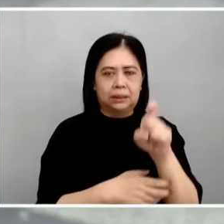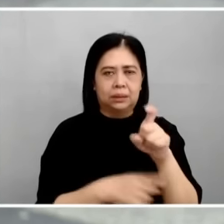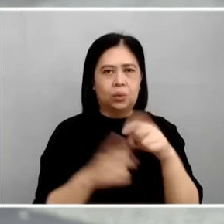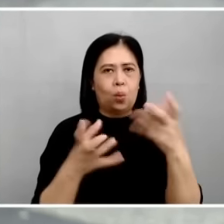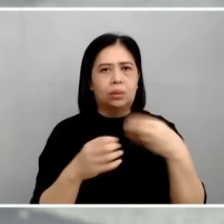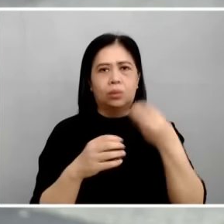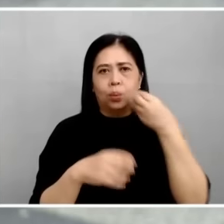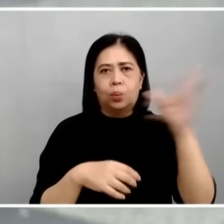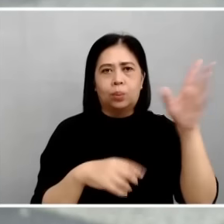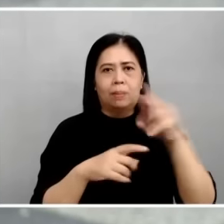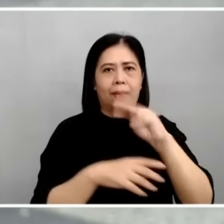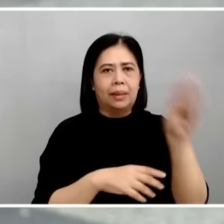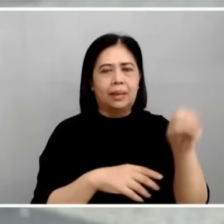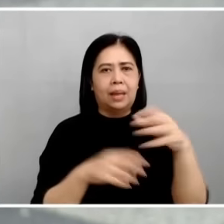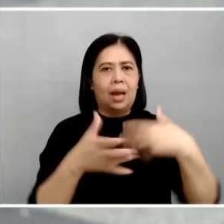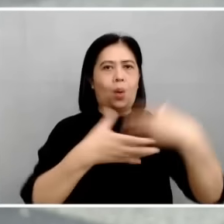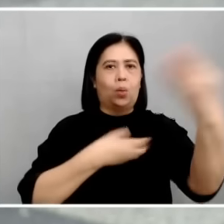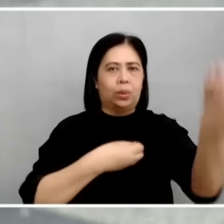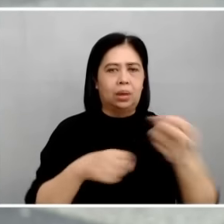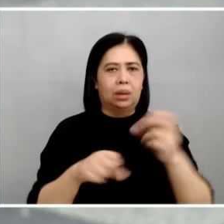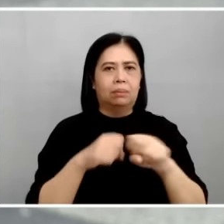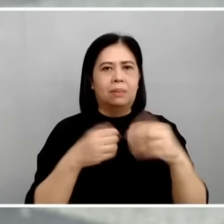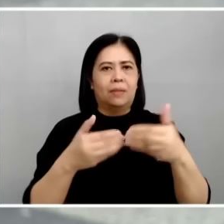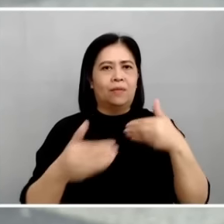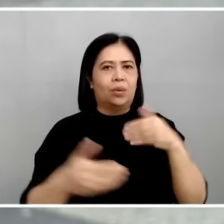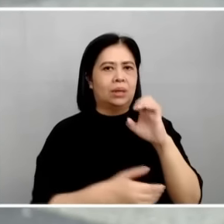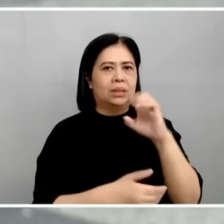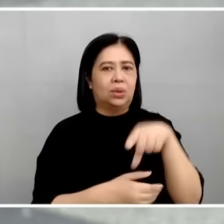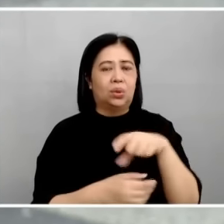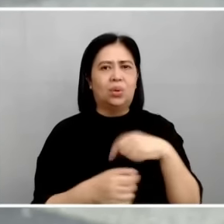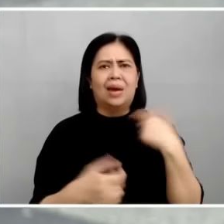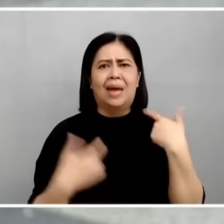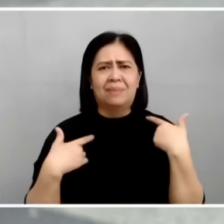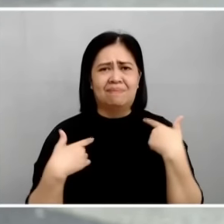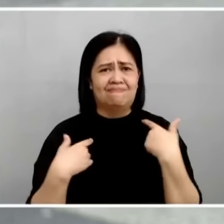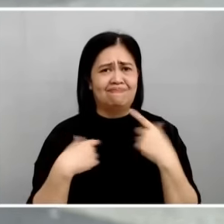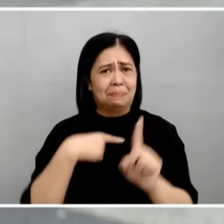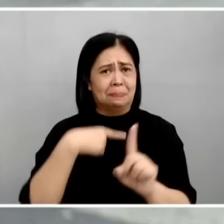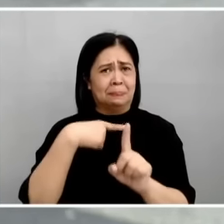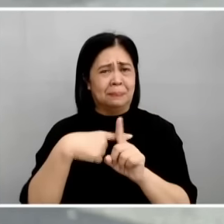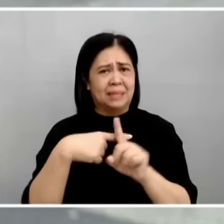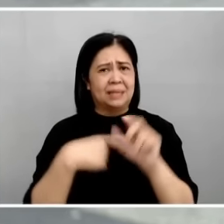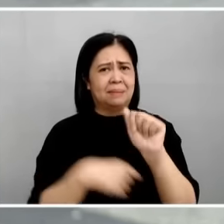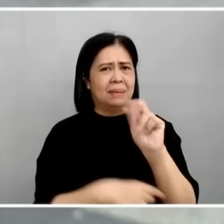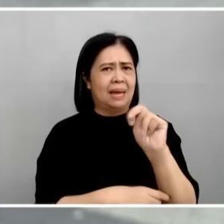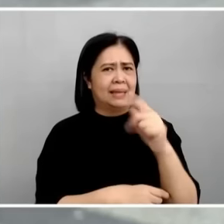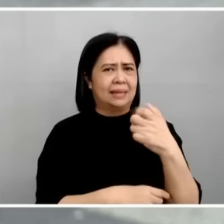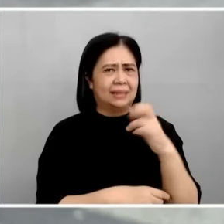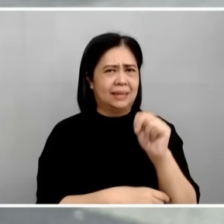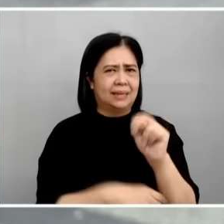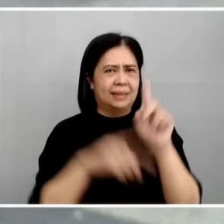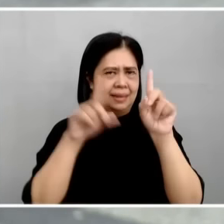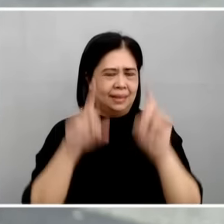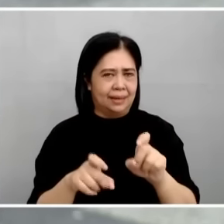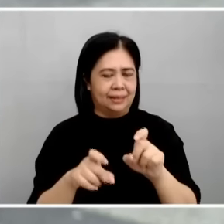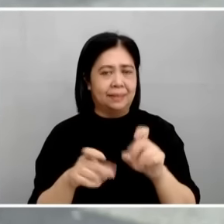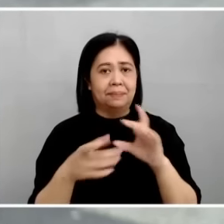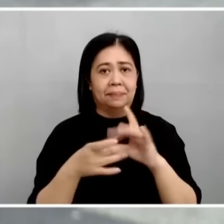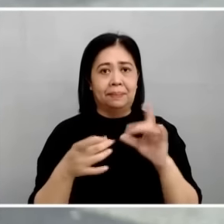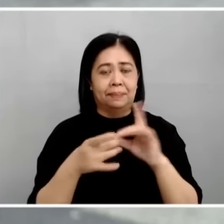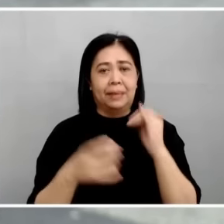bago mag-ECQ. Ito'y matapos silang magpositibo sa antigen test. Nagpapatrol,